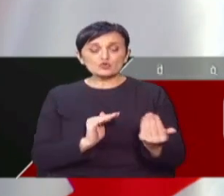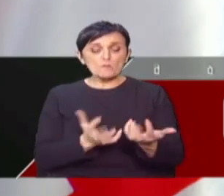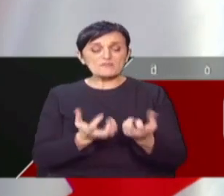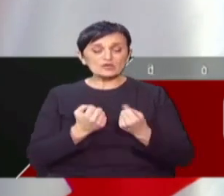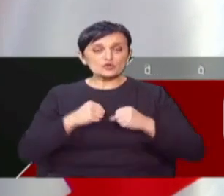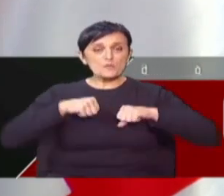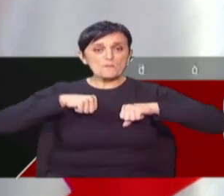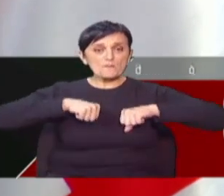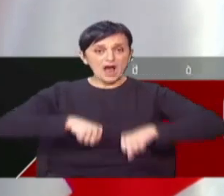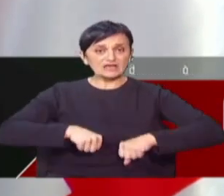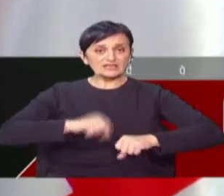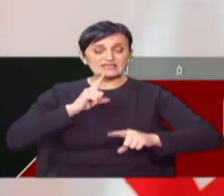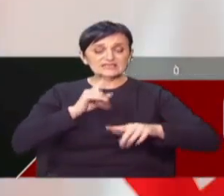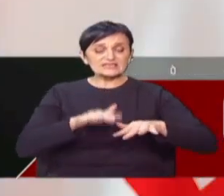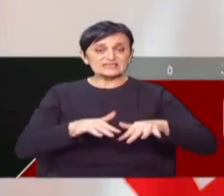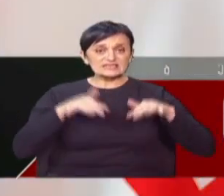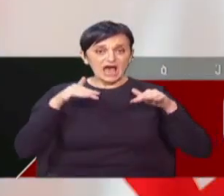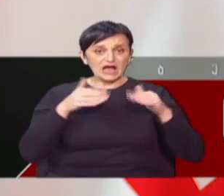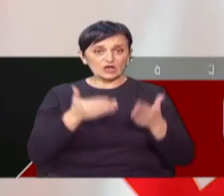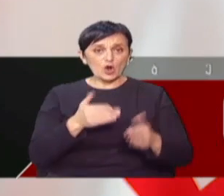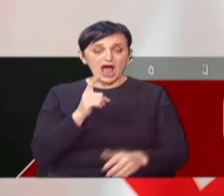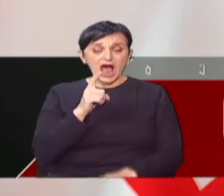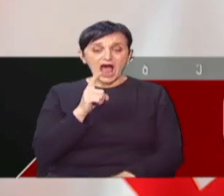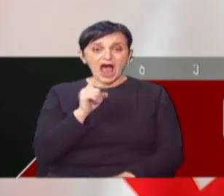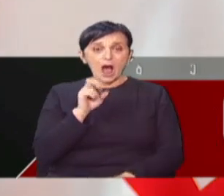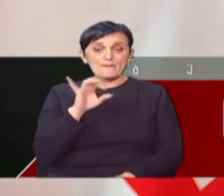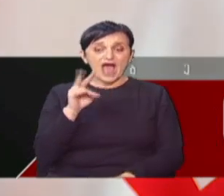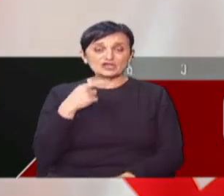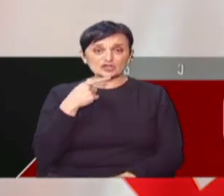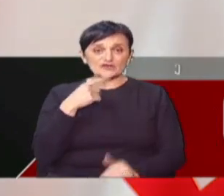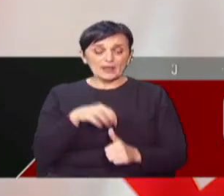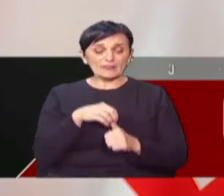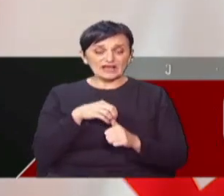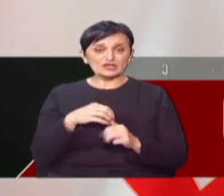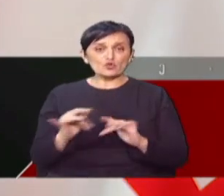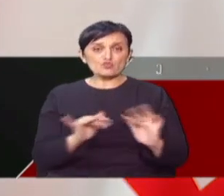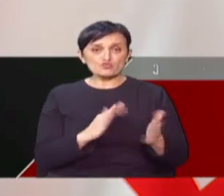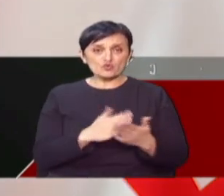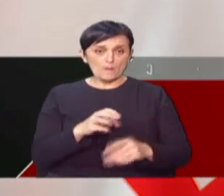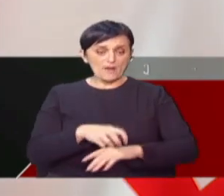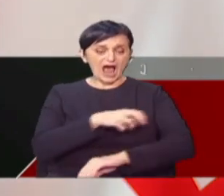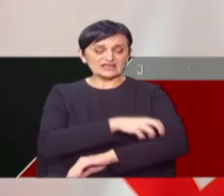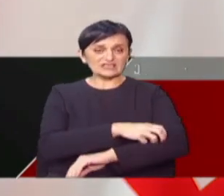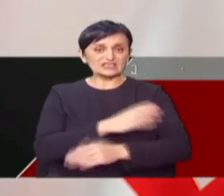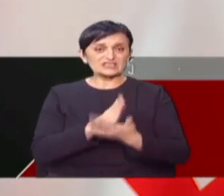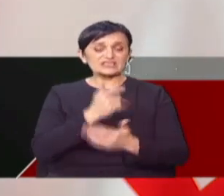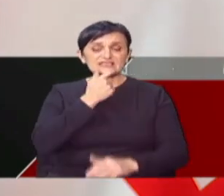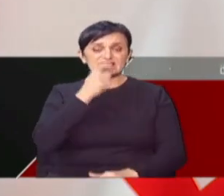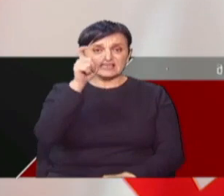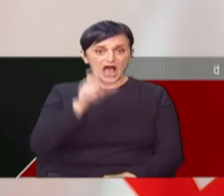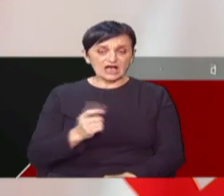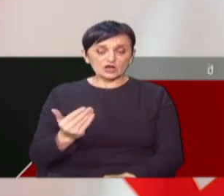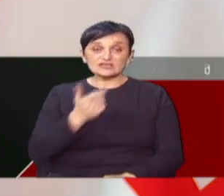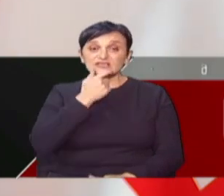miğebuli mandat ebi sakre bulu epsi. Tabi şu mat. Varom lideri am prosesis da parti saris Mikhail Saakashvili.